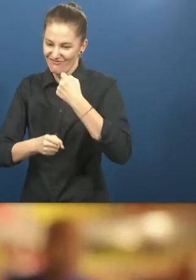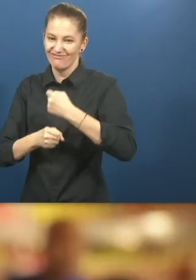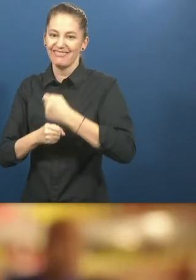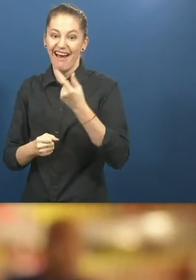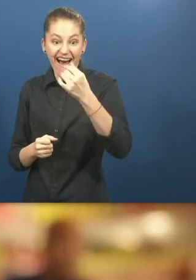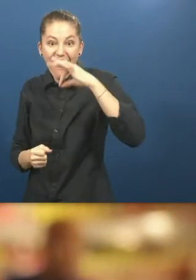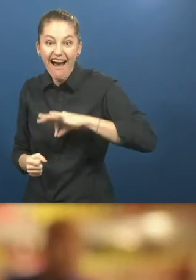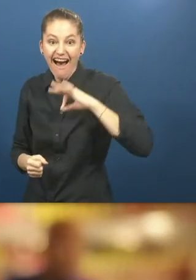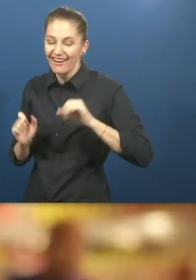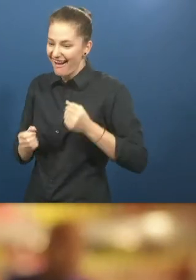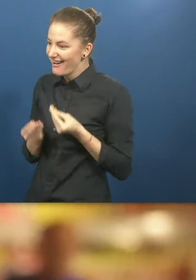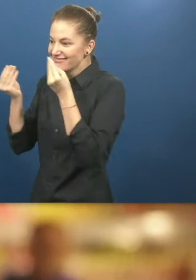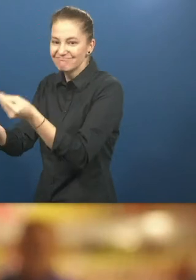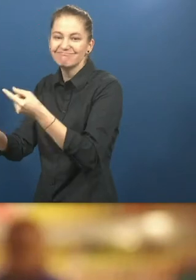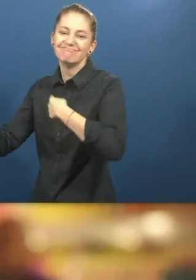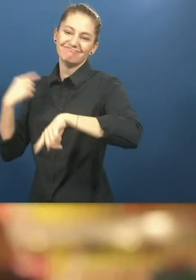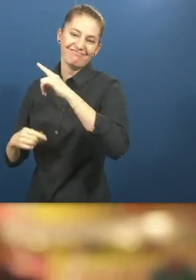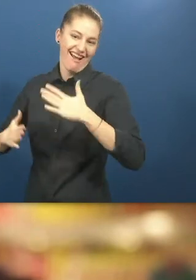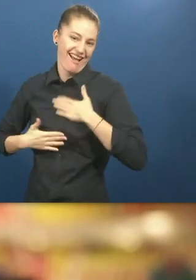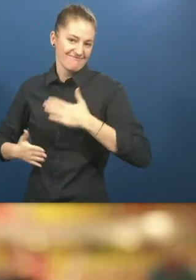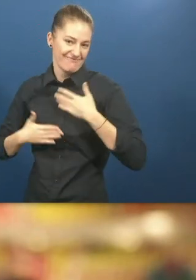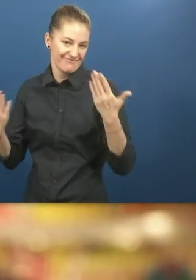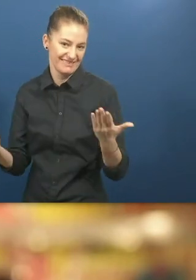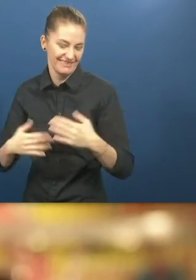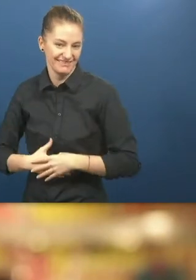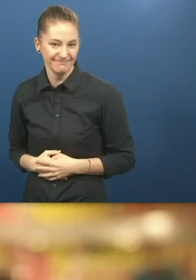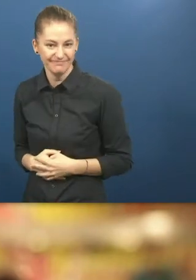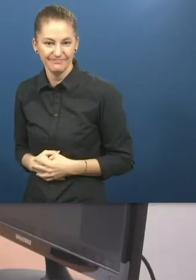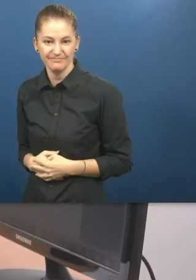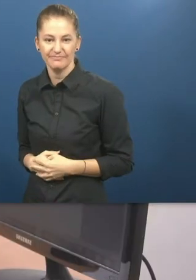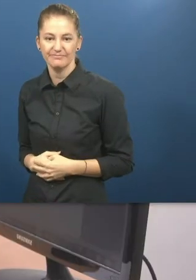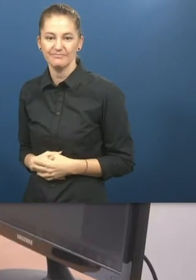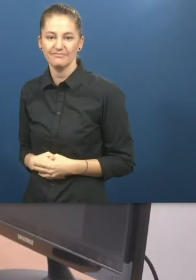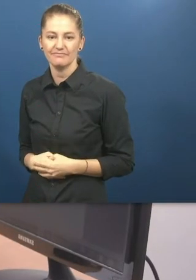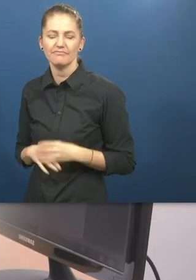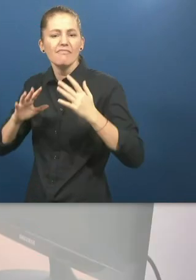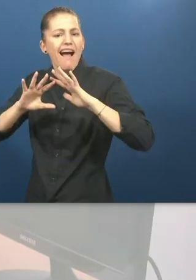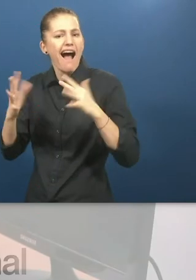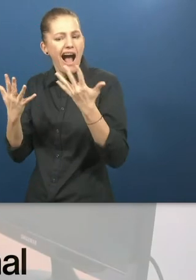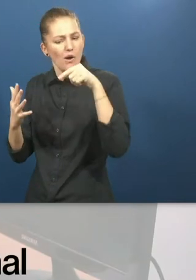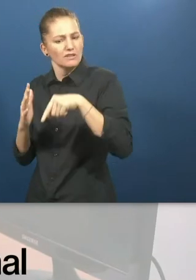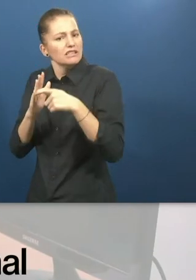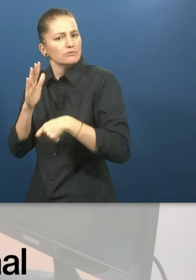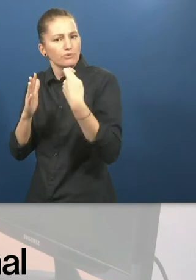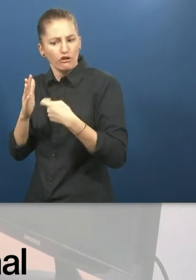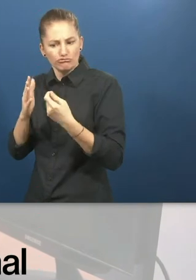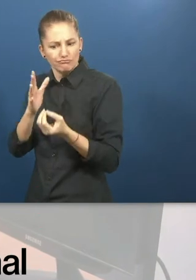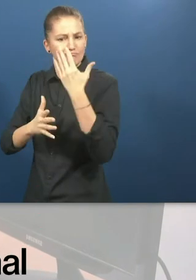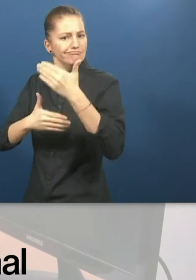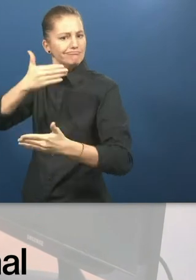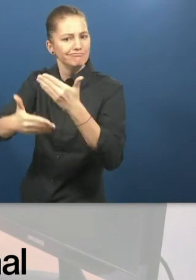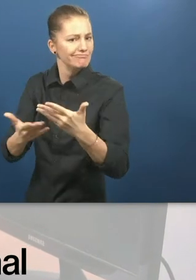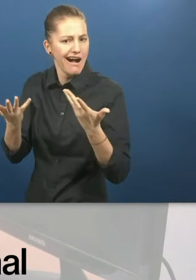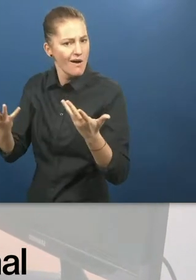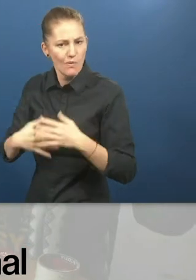প্রশিক্ষণ মাধ্যমে নিয়ে চাকরি করে এখন আমি ফ্যামিলিকে টাকা দিই সবাই How does PFDA